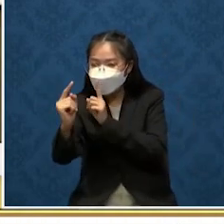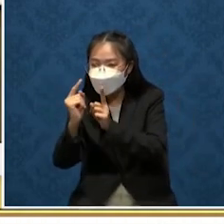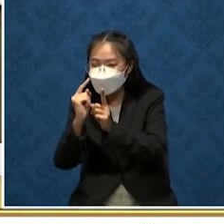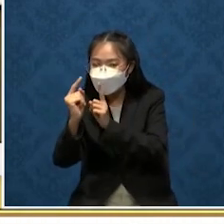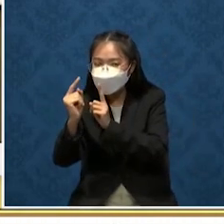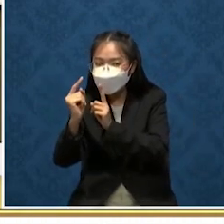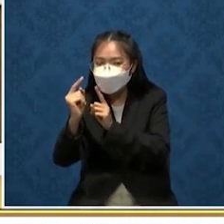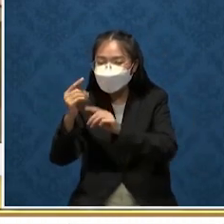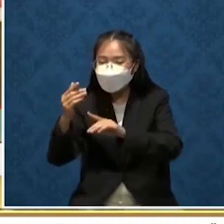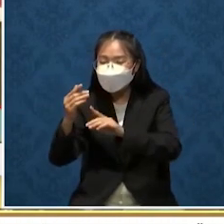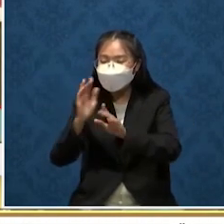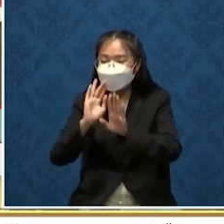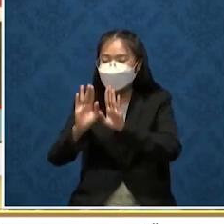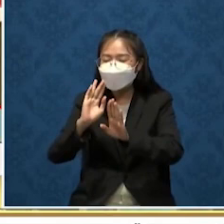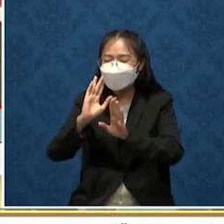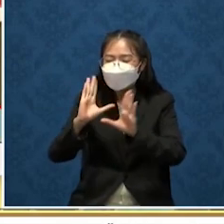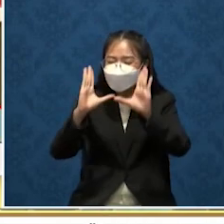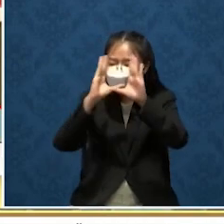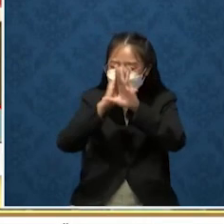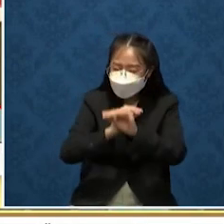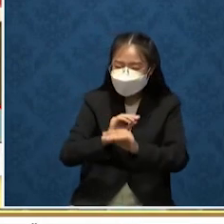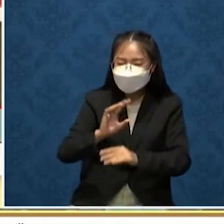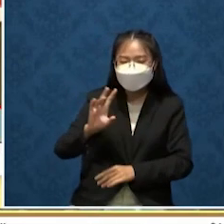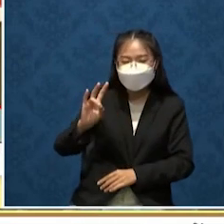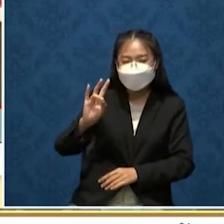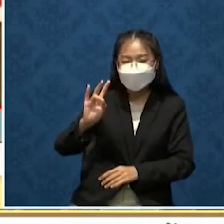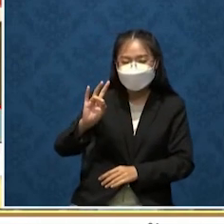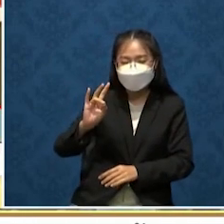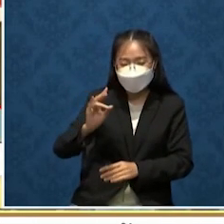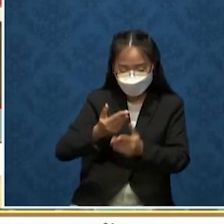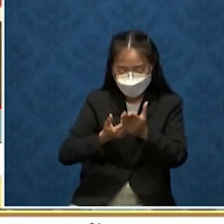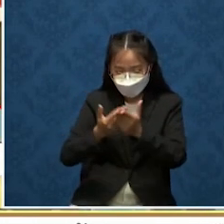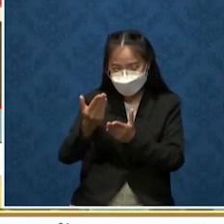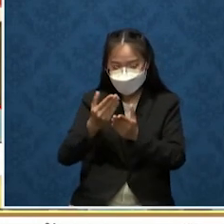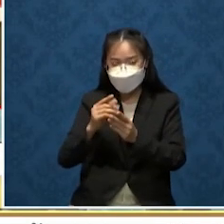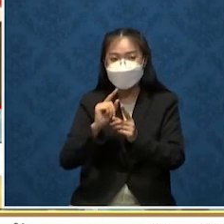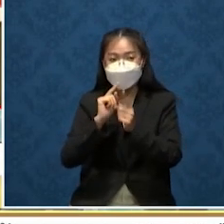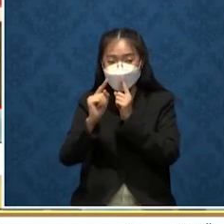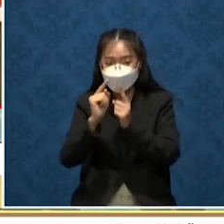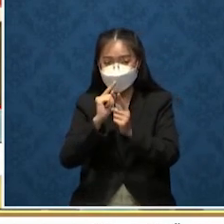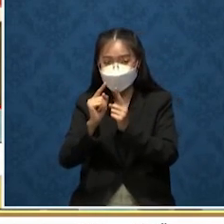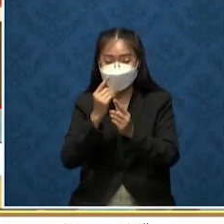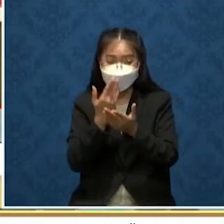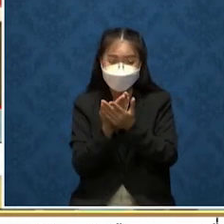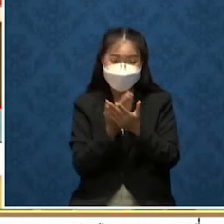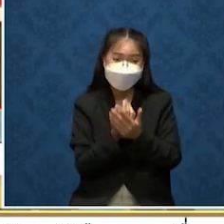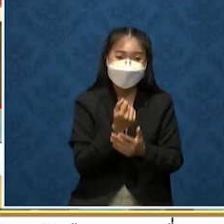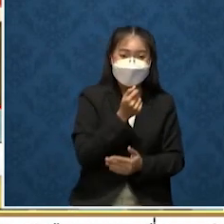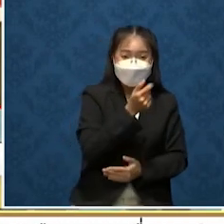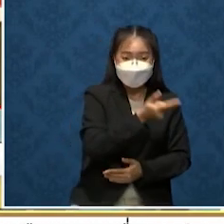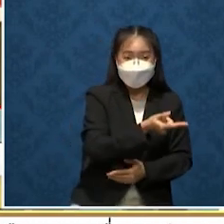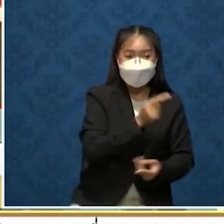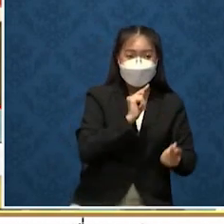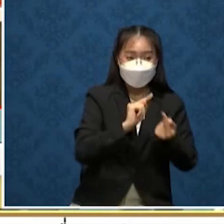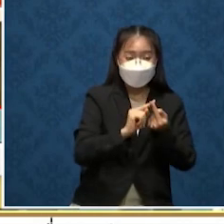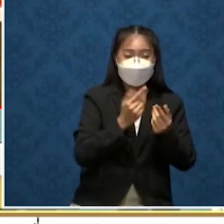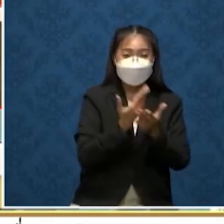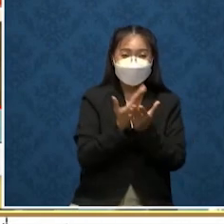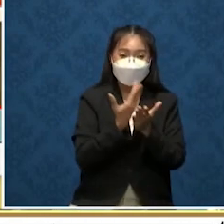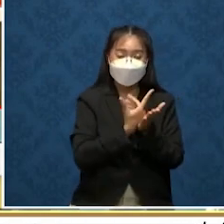ประมาณ 1ทุ่มของวันนั้นของวันสุดท้ายของการซื้อแบบแล้วต้องจ่ายเงินผ่านโอนบัญชี